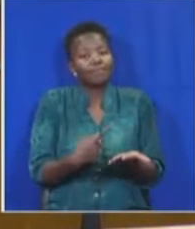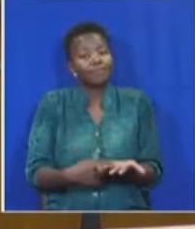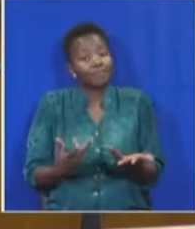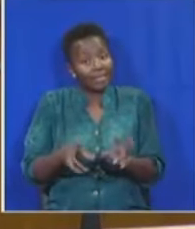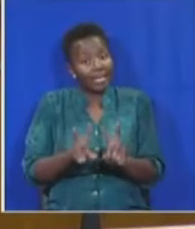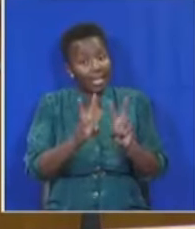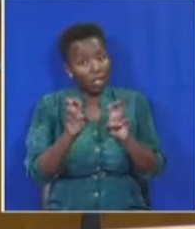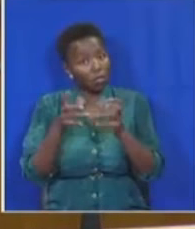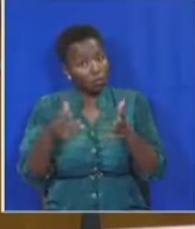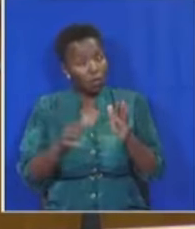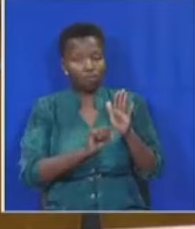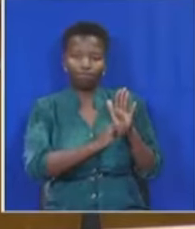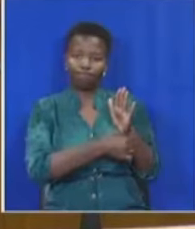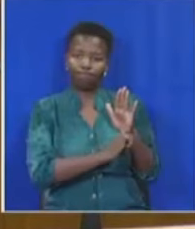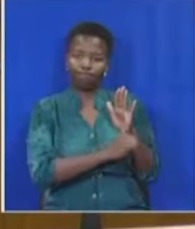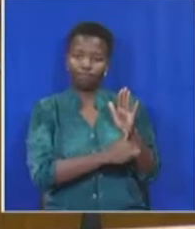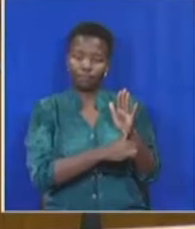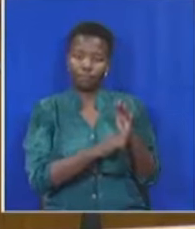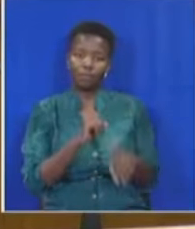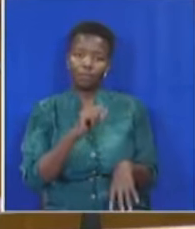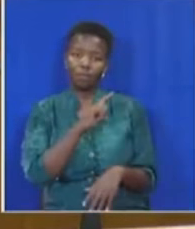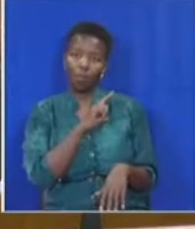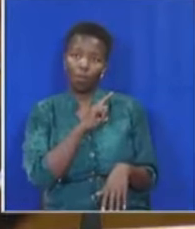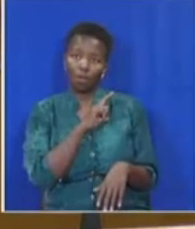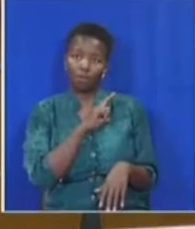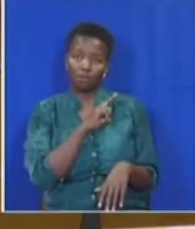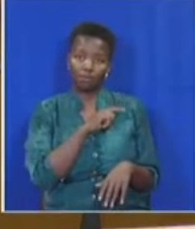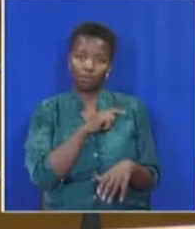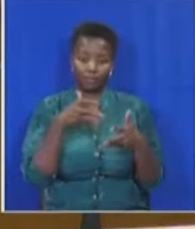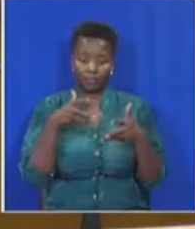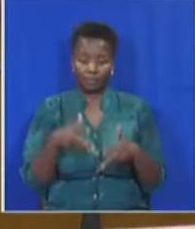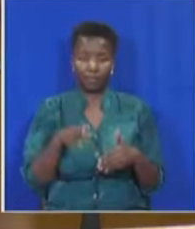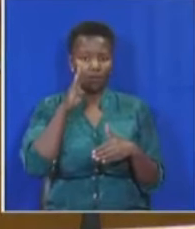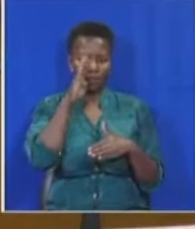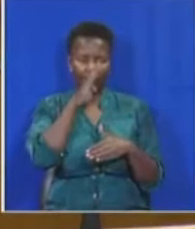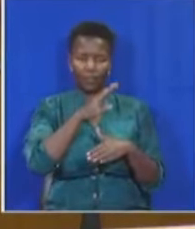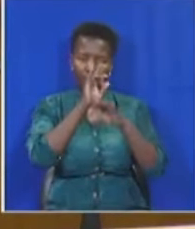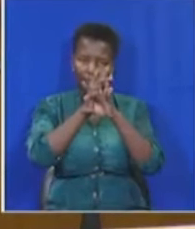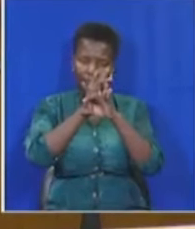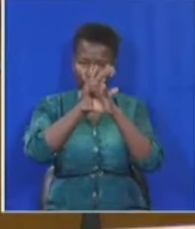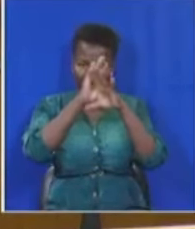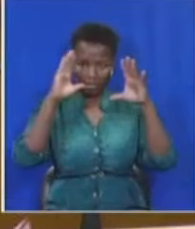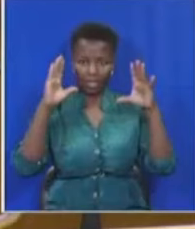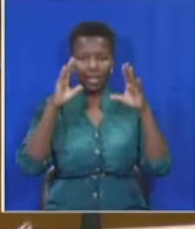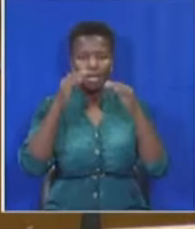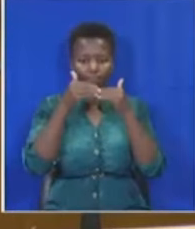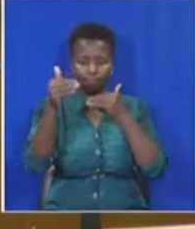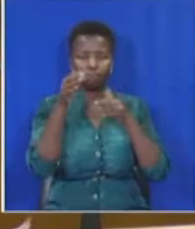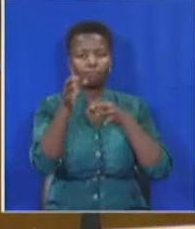ukuba kuthiwe abazukwamkela bayatshintsha bathi ingobuqhophololo